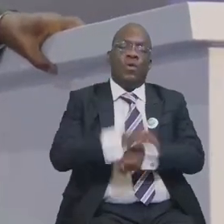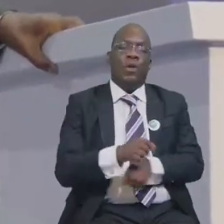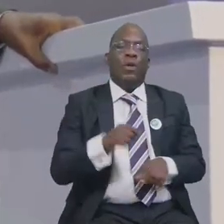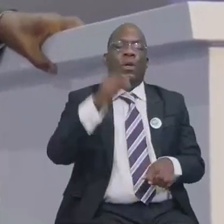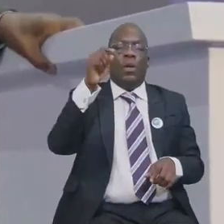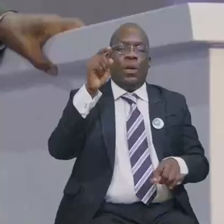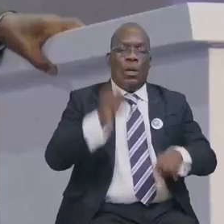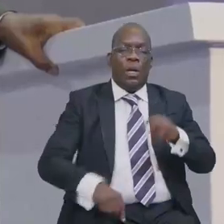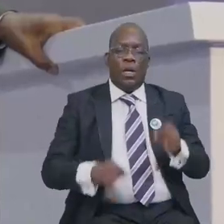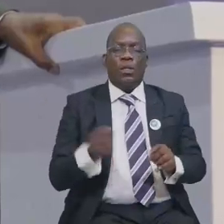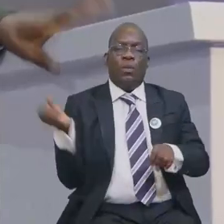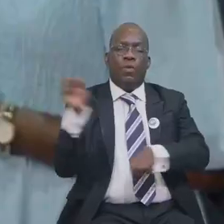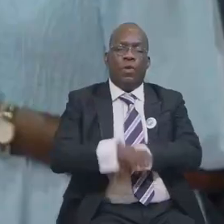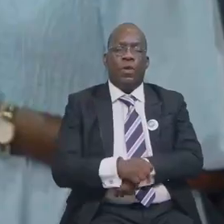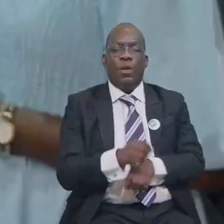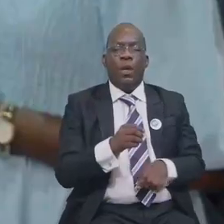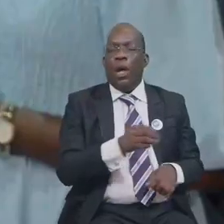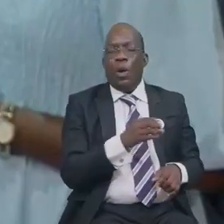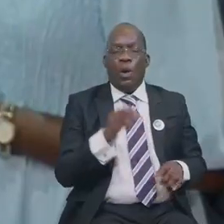sur l'église du Dieu vivant.